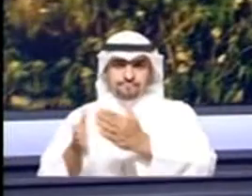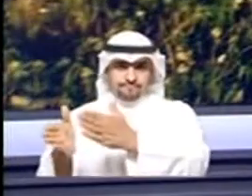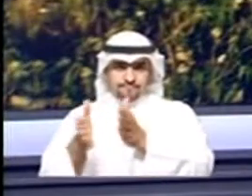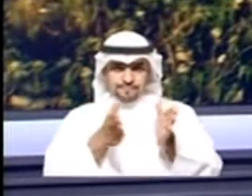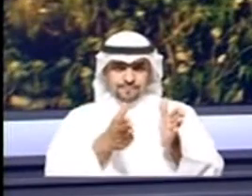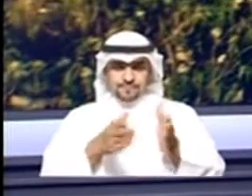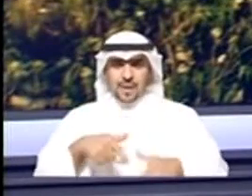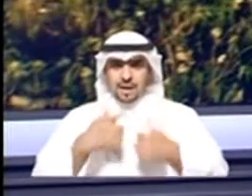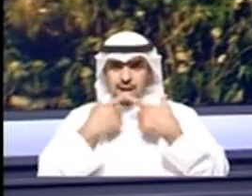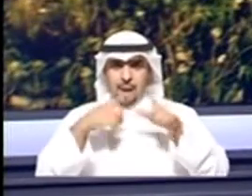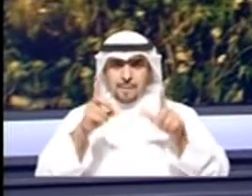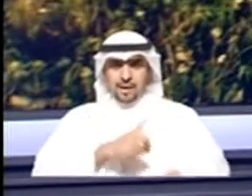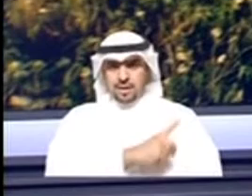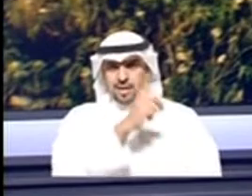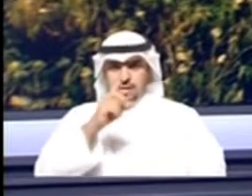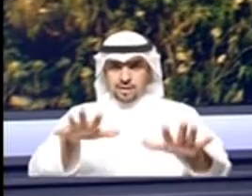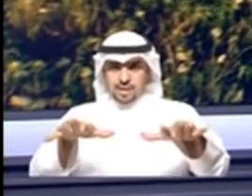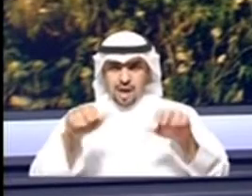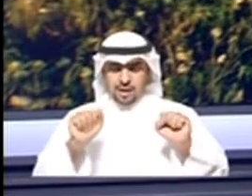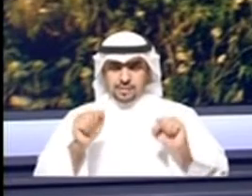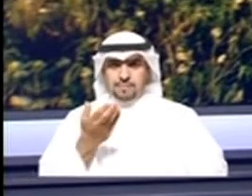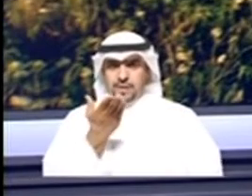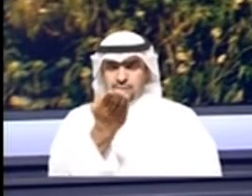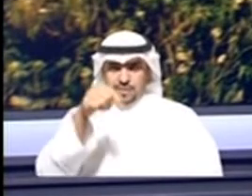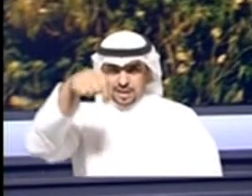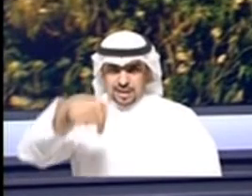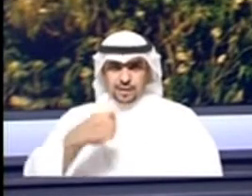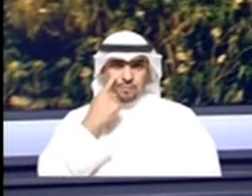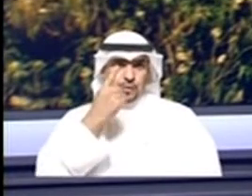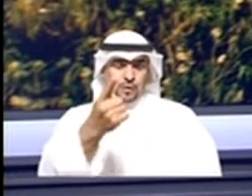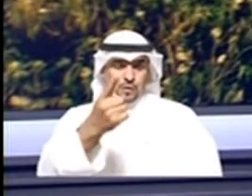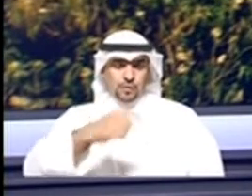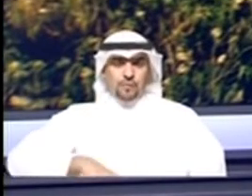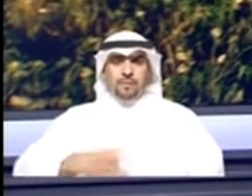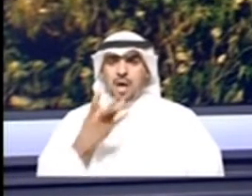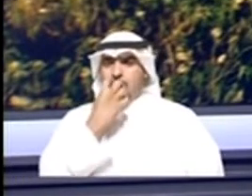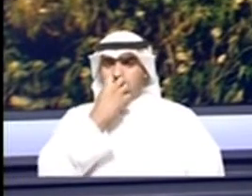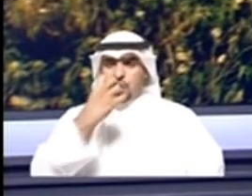المشاهدين، تنتهي جولتنا الجوية لهذا اليوم، ونعود بكم إلى الاستديو والزملاء إيمان